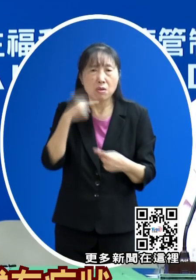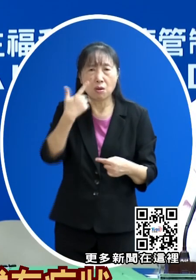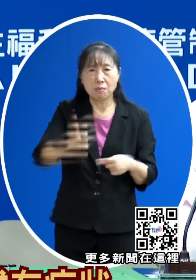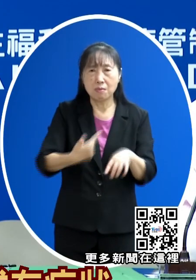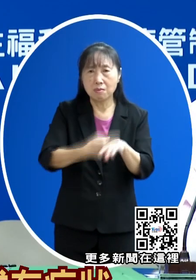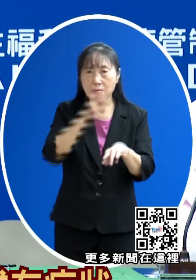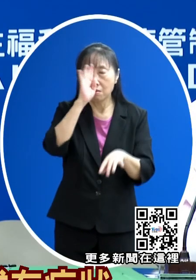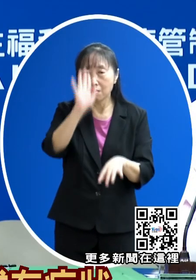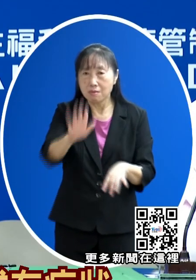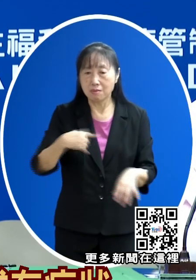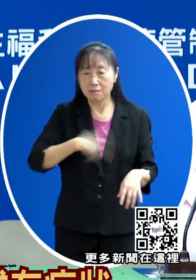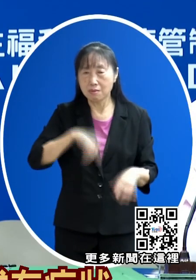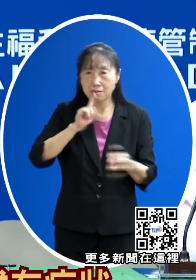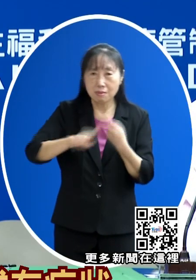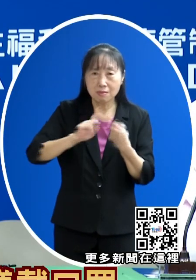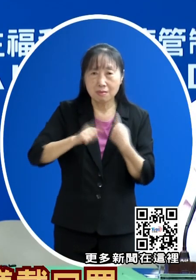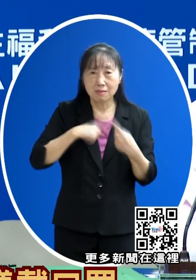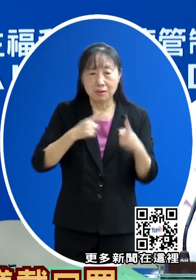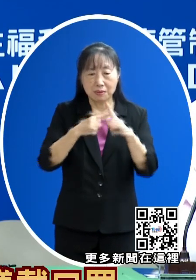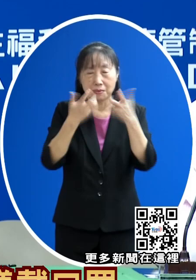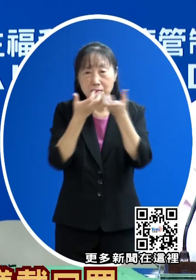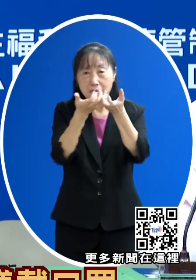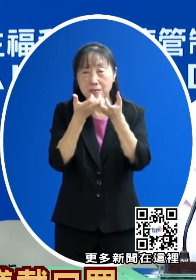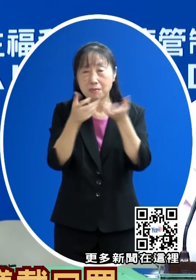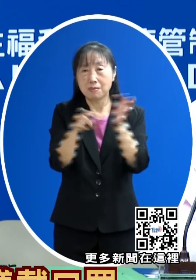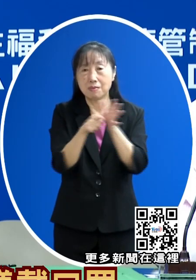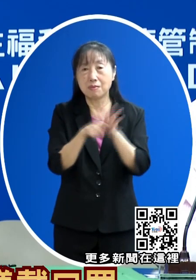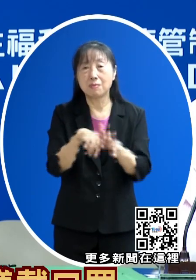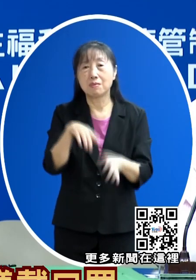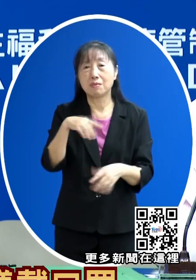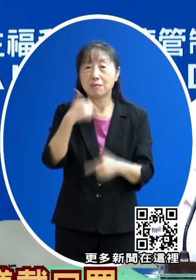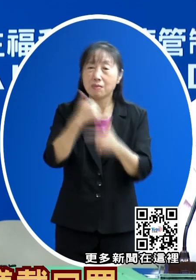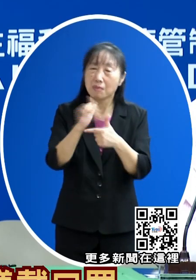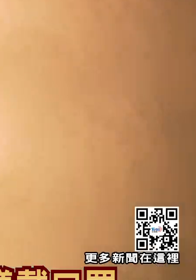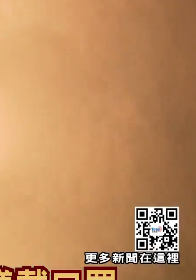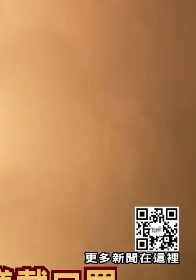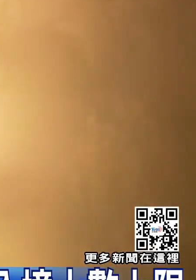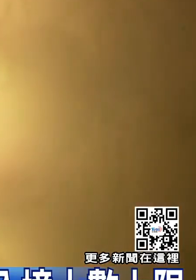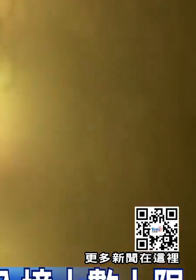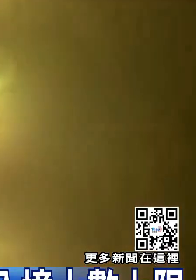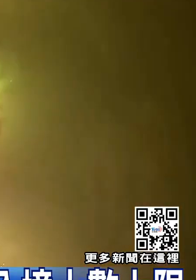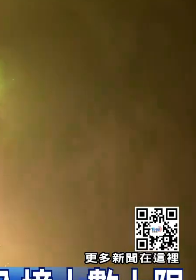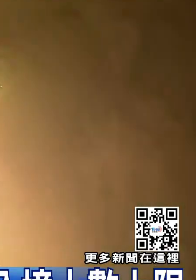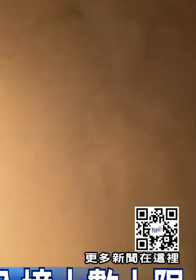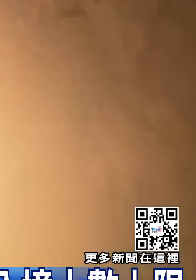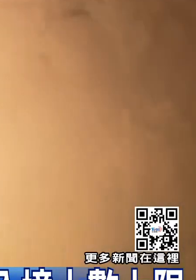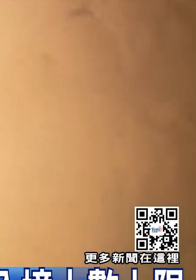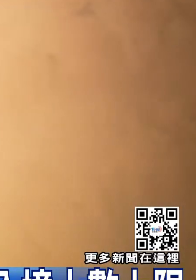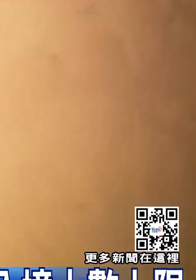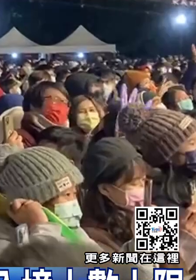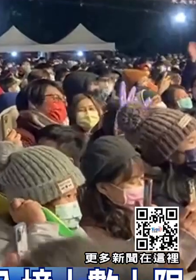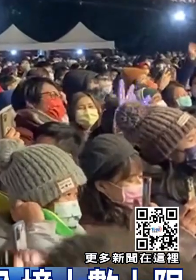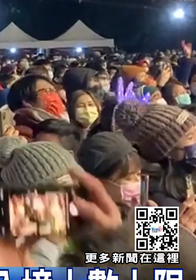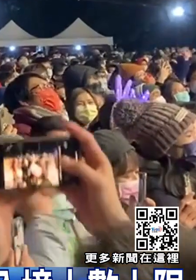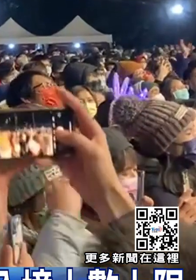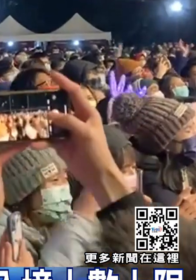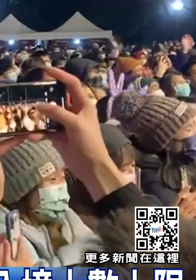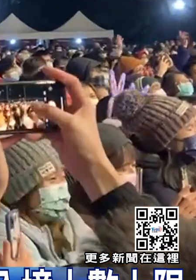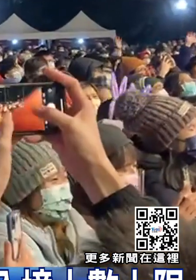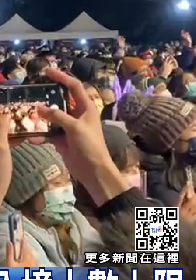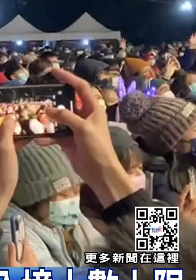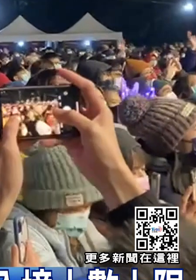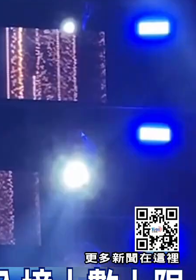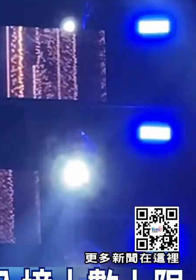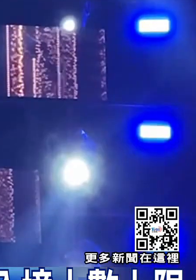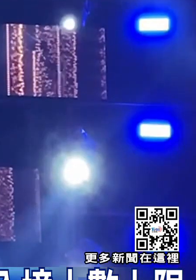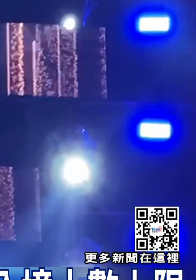或有症状或人潮密集的地方，仍建议戴口罩。 户外跨年或是演唱会等大型活动是否要戴